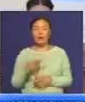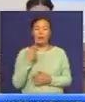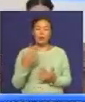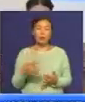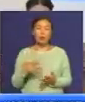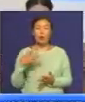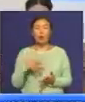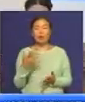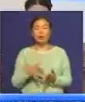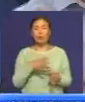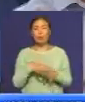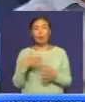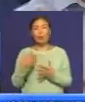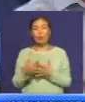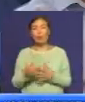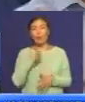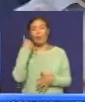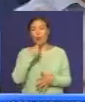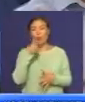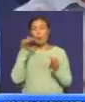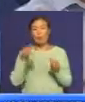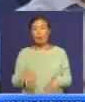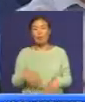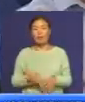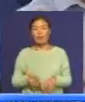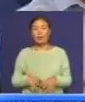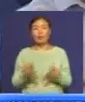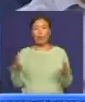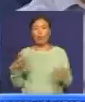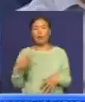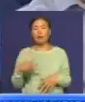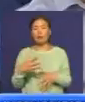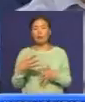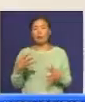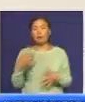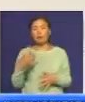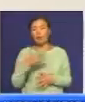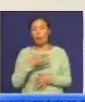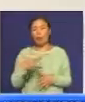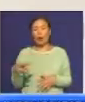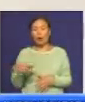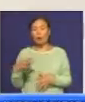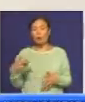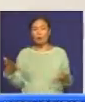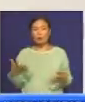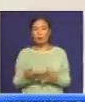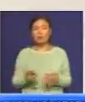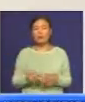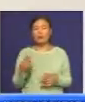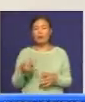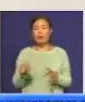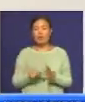городском бюджете к примеру в прошлом году поступления составили более двадцати двух миллиардов тенге а расходы превысили